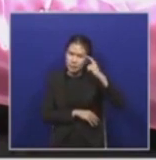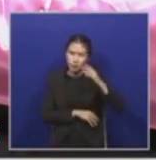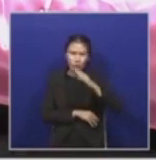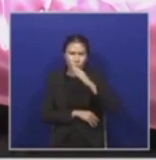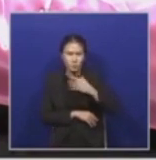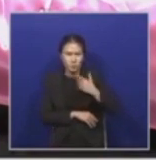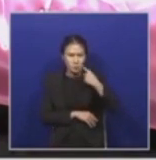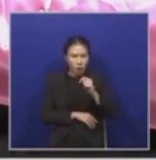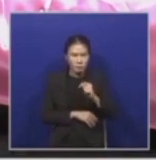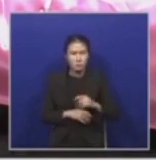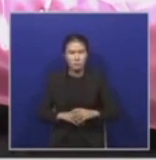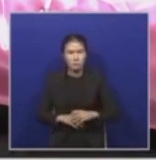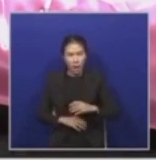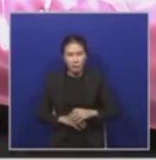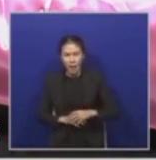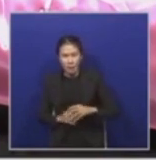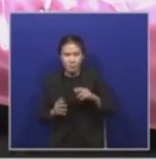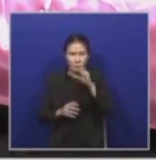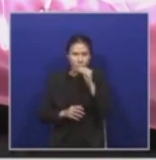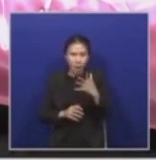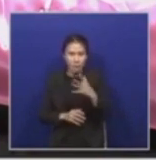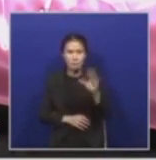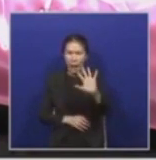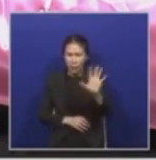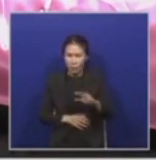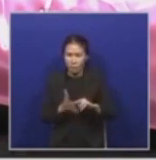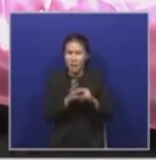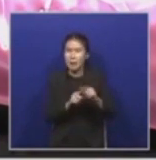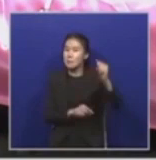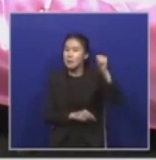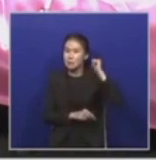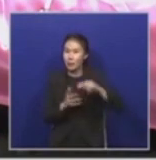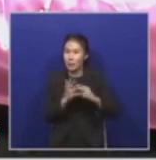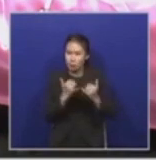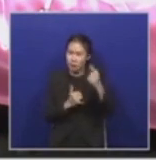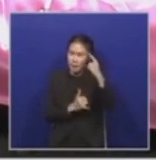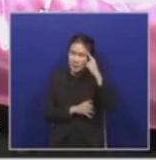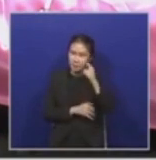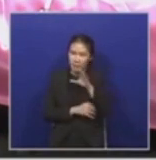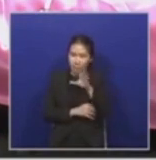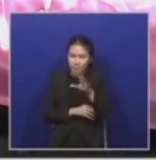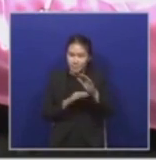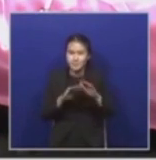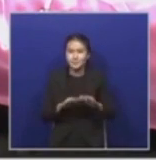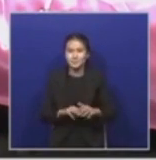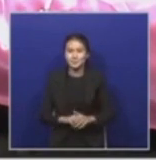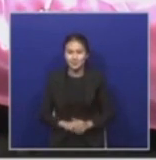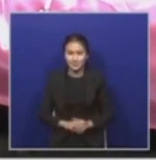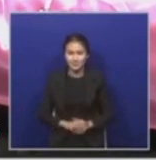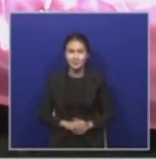มว่าเออเริ่มจะนิ่งๆขึ้นไม่ใช่แบบไอ้เหมือนแต่ก่อนน้อยลงละท่านประธานที่เคาร